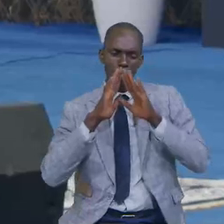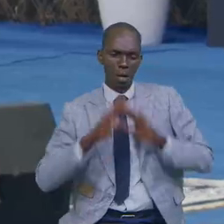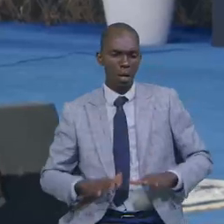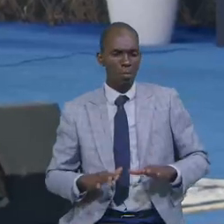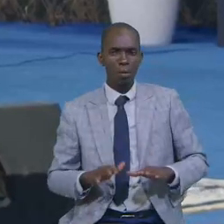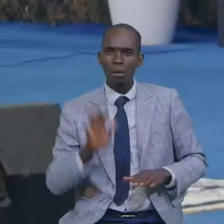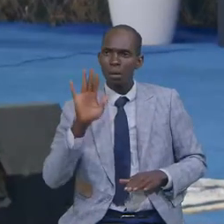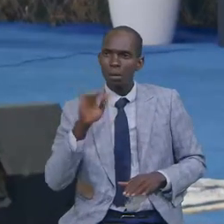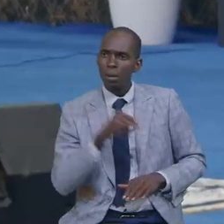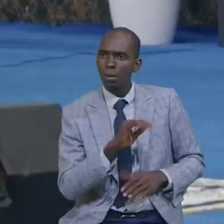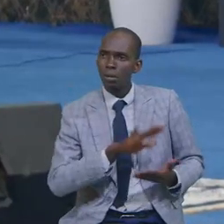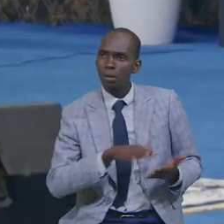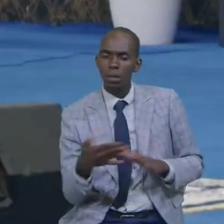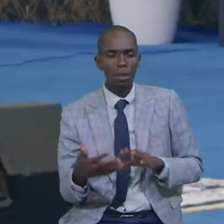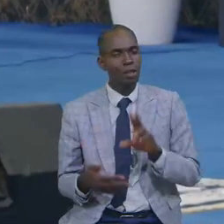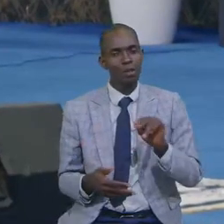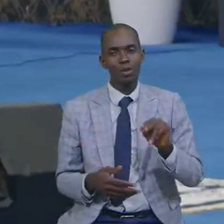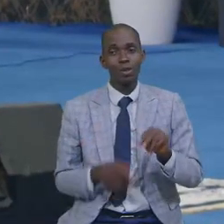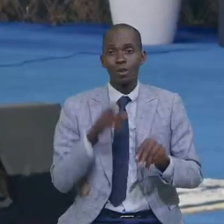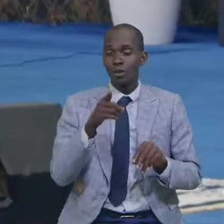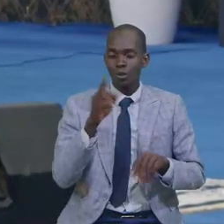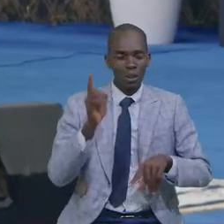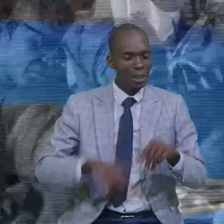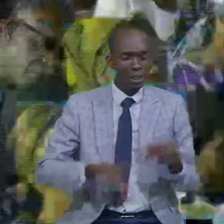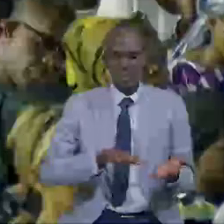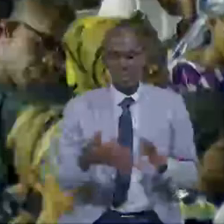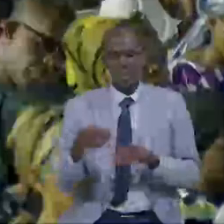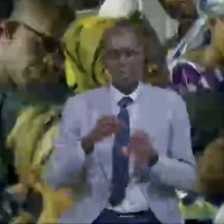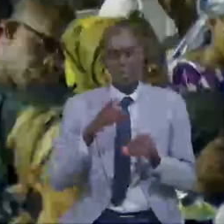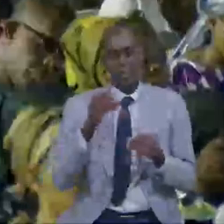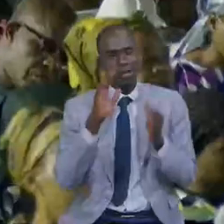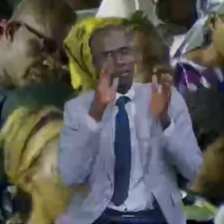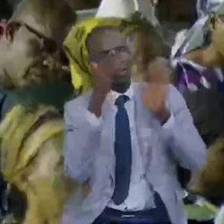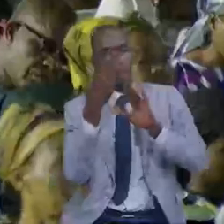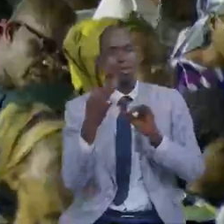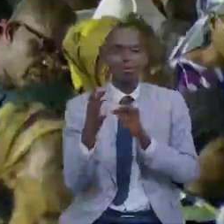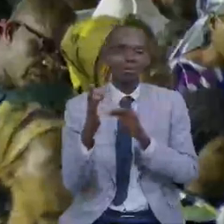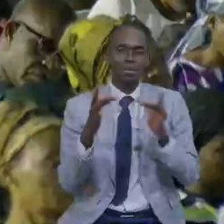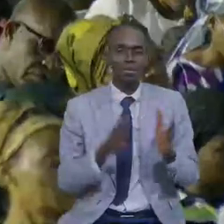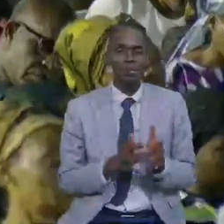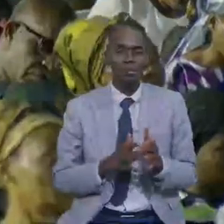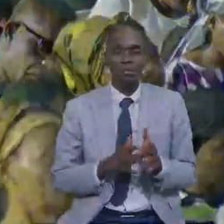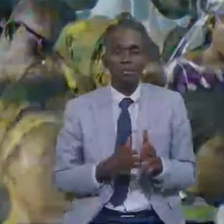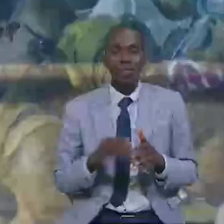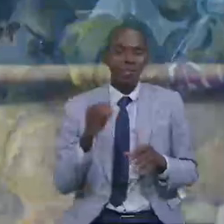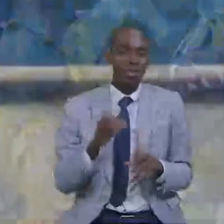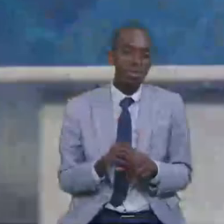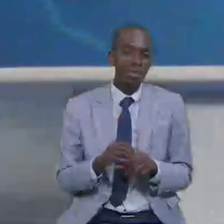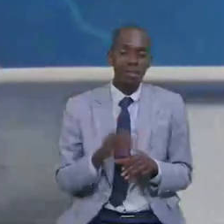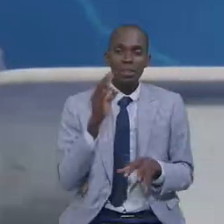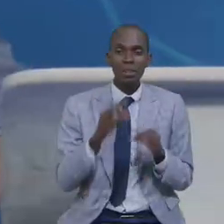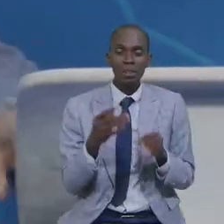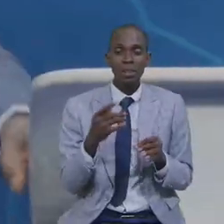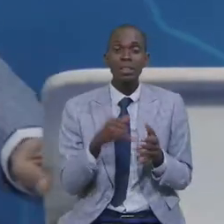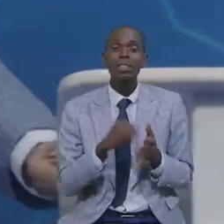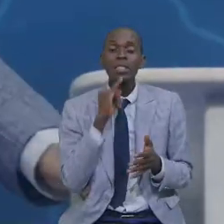est-ce qu'il est mort non il ne peut pas mourir la présence de Jésus c'est le